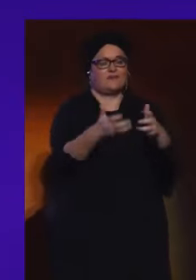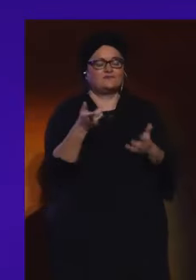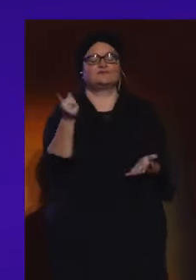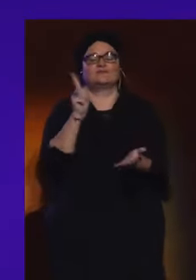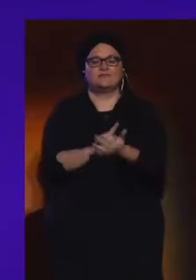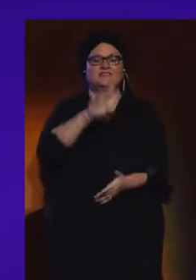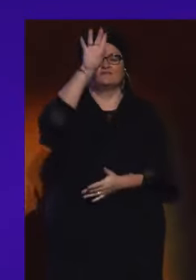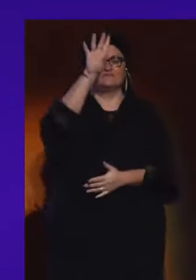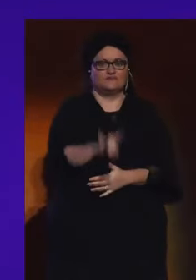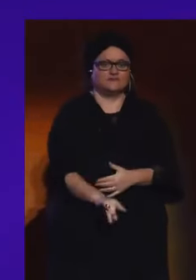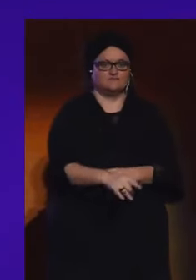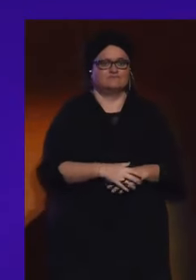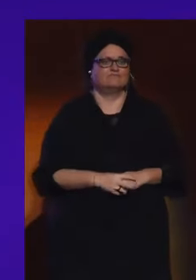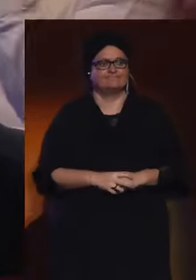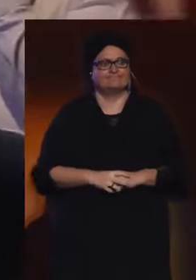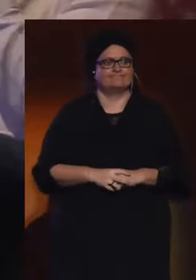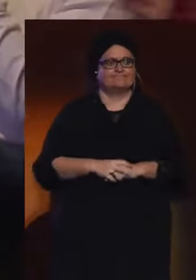Bai, jauntea.